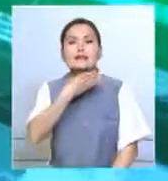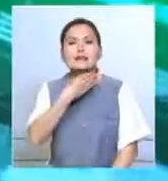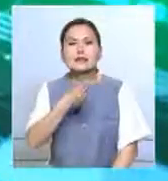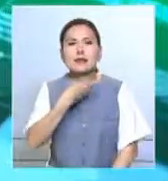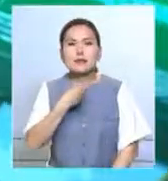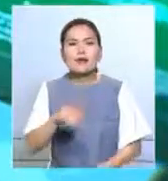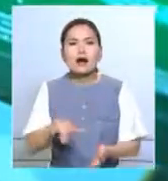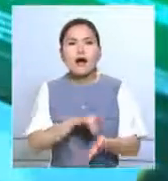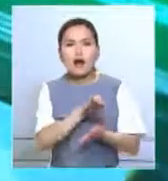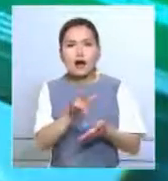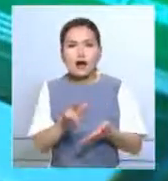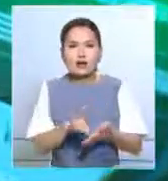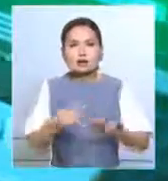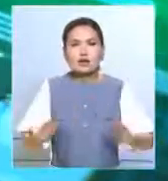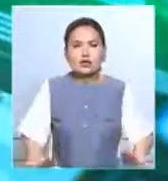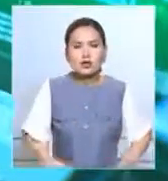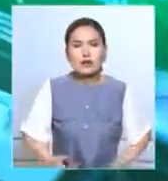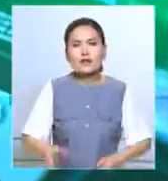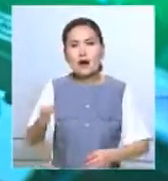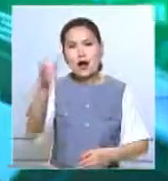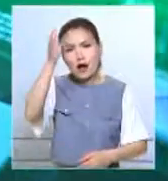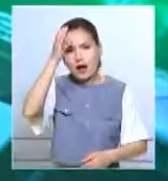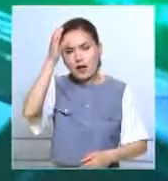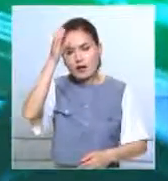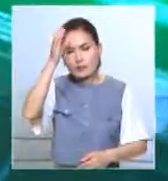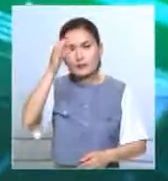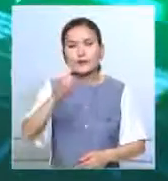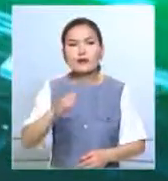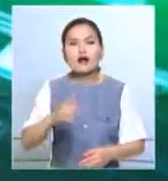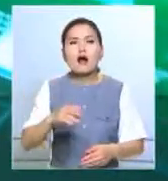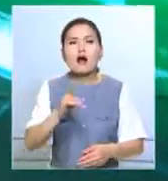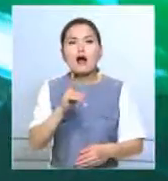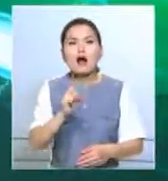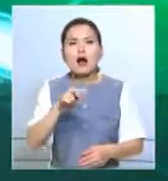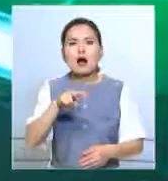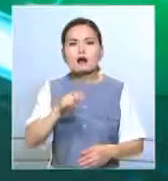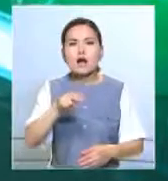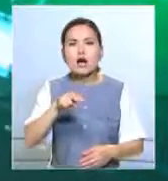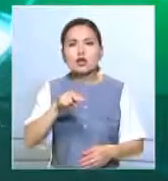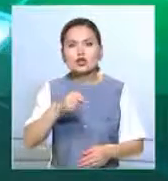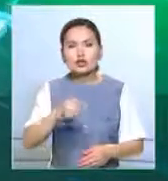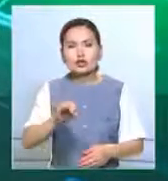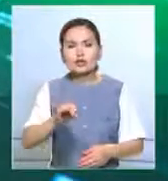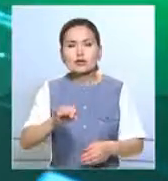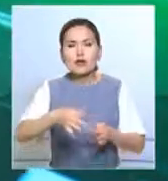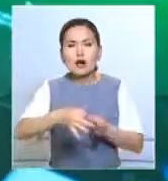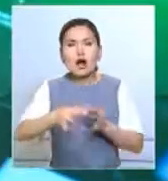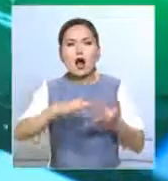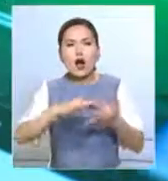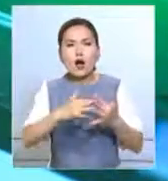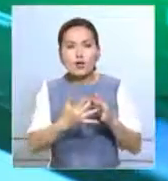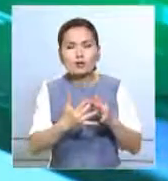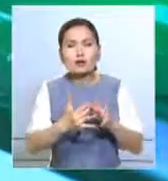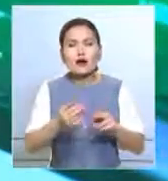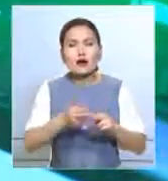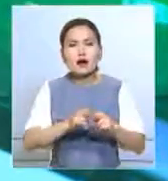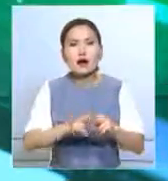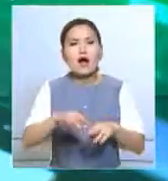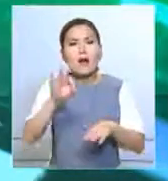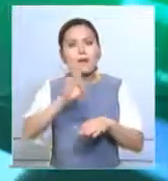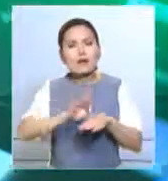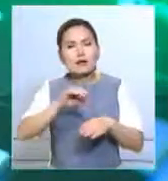Семейлік ғалымдар осы жылдың соңында Калачи ауылын жайлаған ұйқы ауруының себеп салдарын жариялаймыз деп уәде берді. Құпия індетті